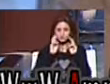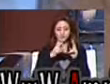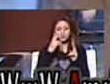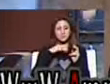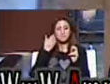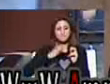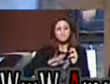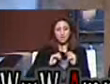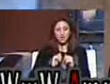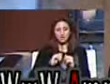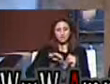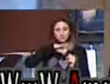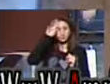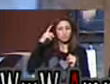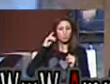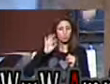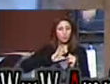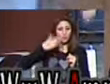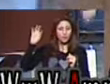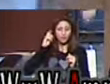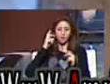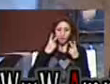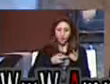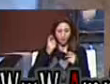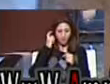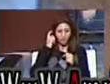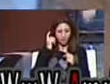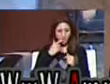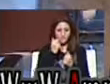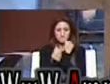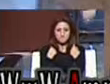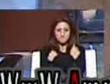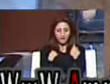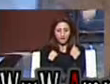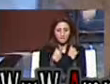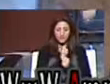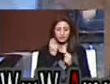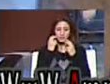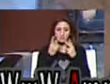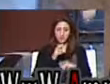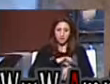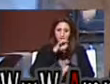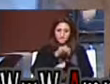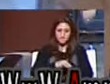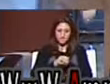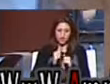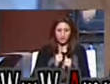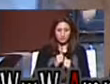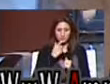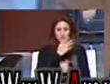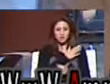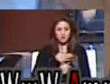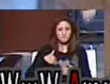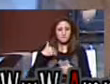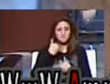استضاف كتير بمشاهير العالم، وتصدر القصر واجهة معبد الاقصر الجريمة تم اكتشافها بعد ما فشل محامي أسرة